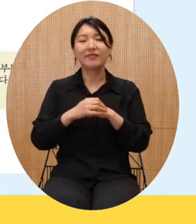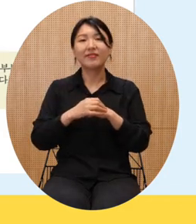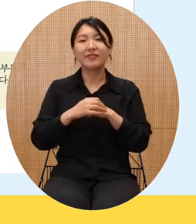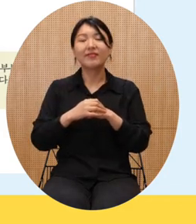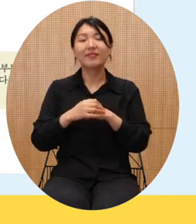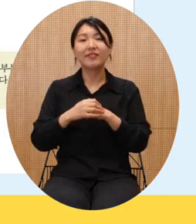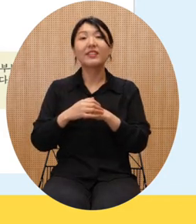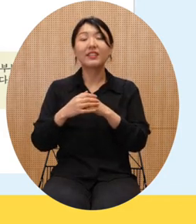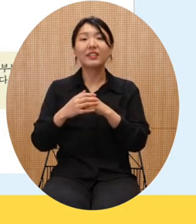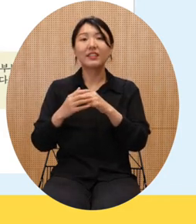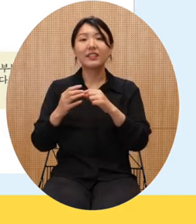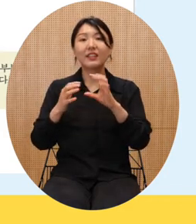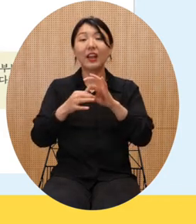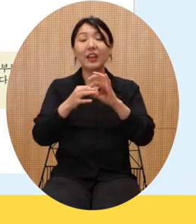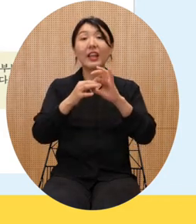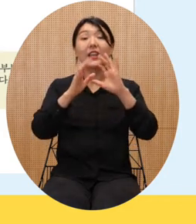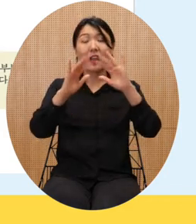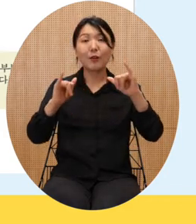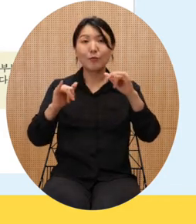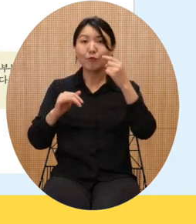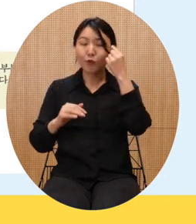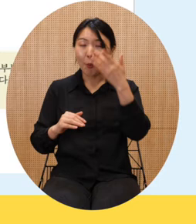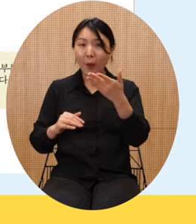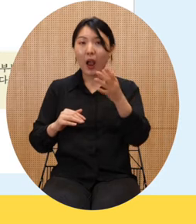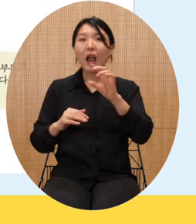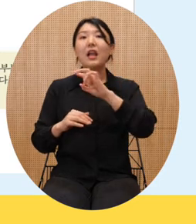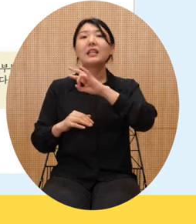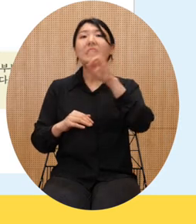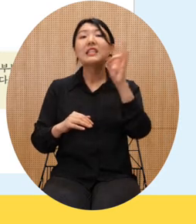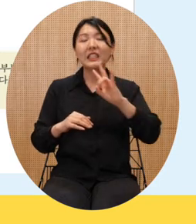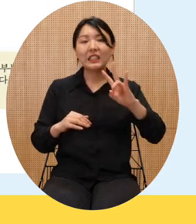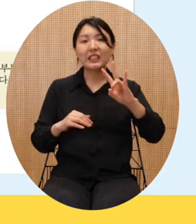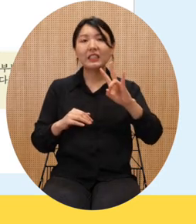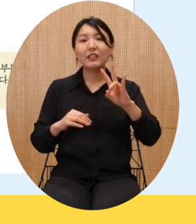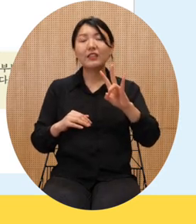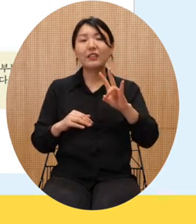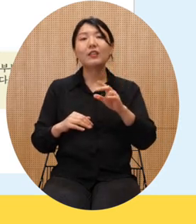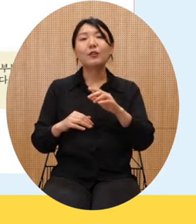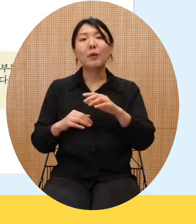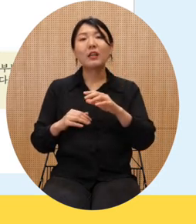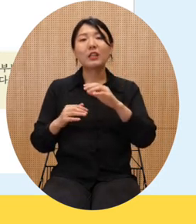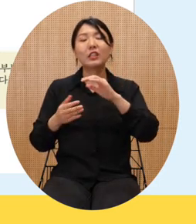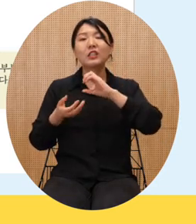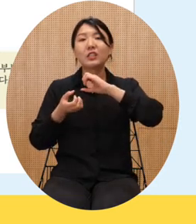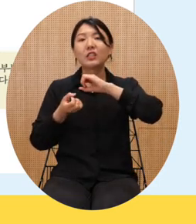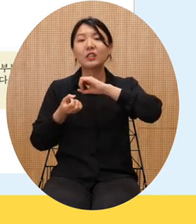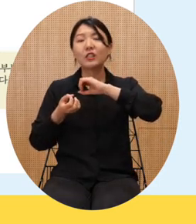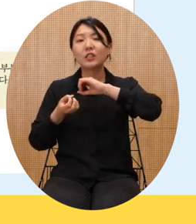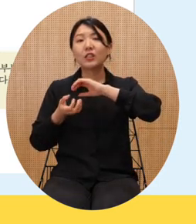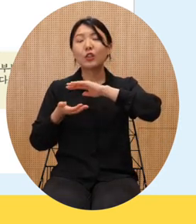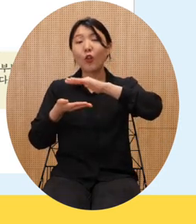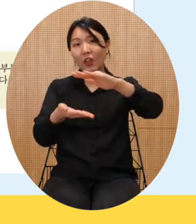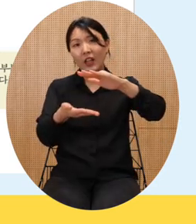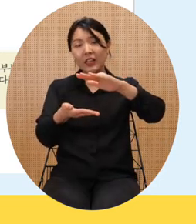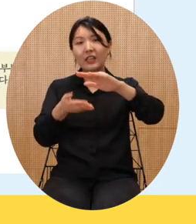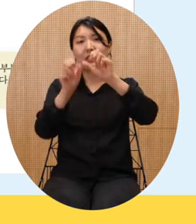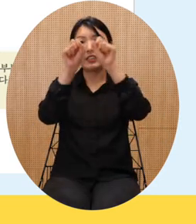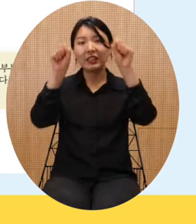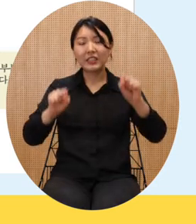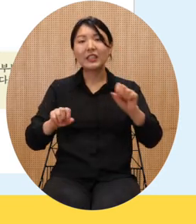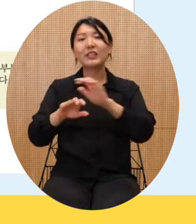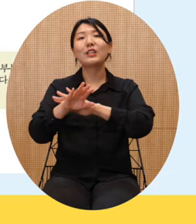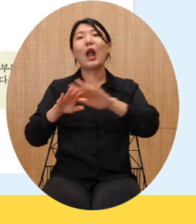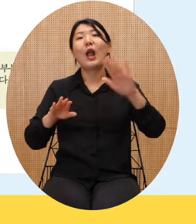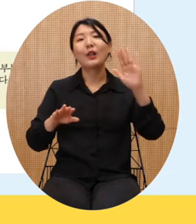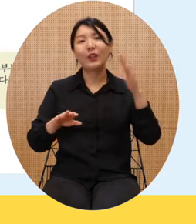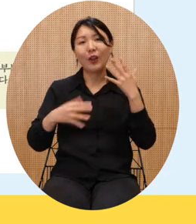발생 안 하고 있다. 이게 저희가 당사자분 인터뷰에서도 다른 지자체하고 달리 시흥은 굉장히 서비스 이런 서비스가